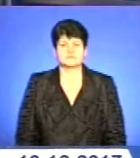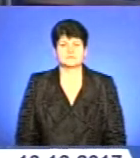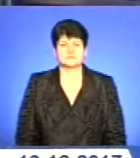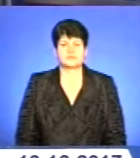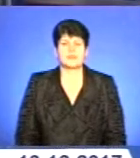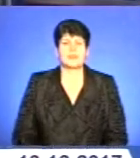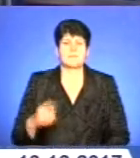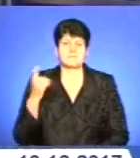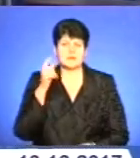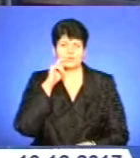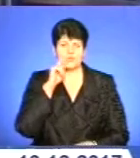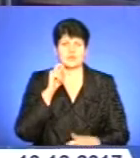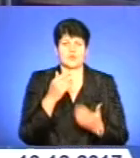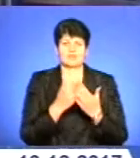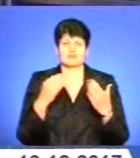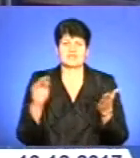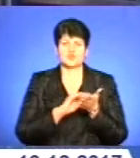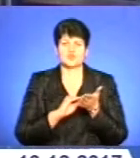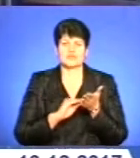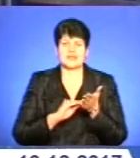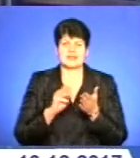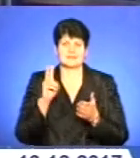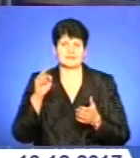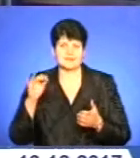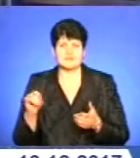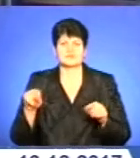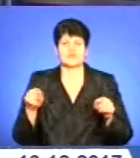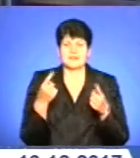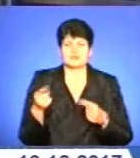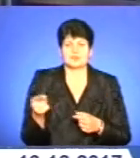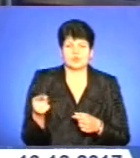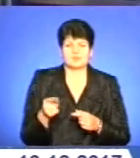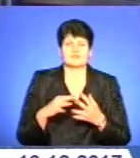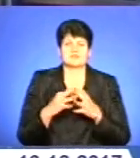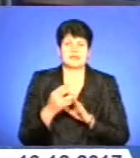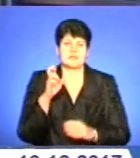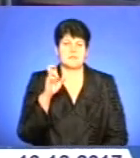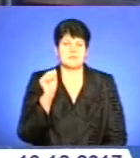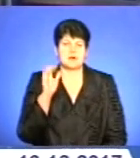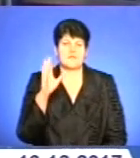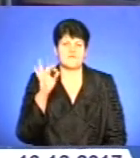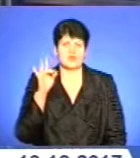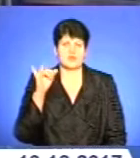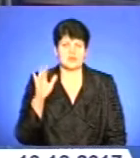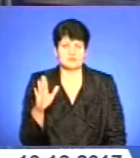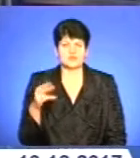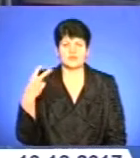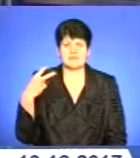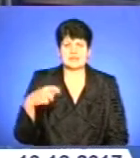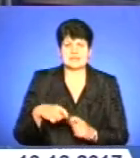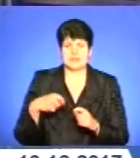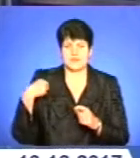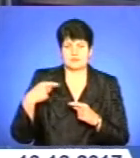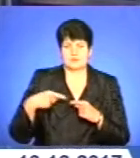Перший в Україні музей журналістики створили на Тернопільщині. Відкрили його у селі Баворів, що знаходиться за 20 кілометрів від обласного